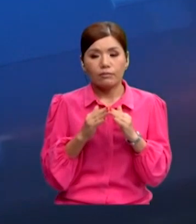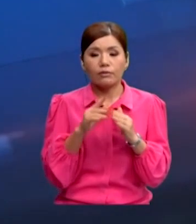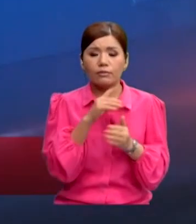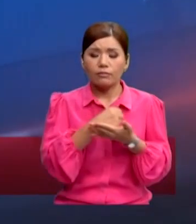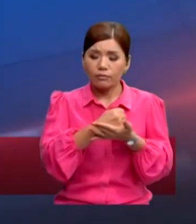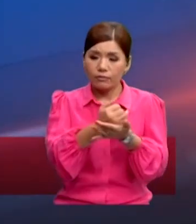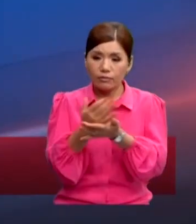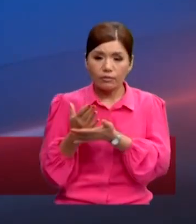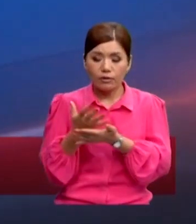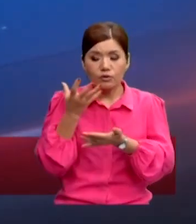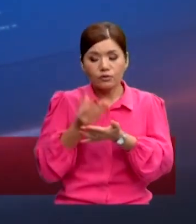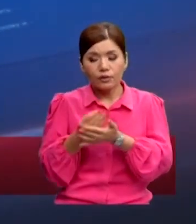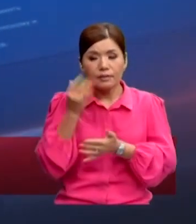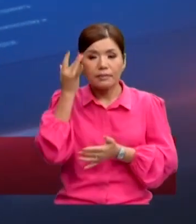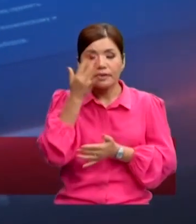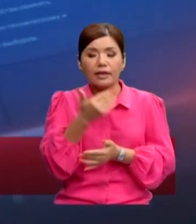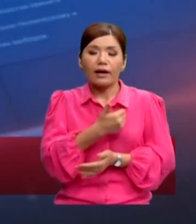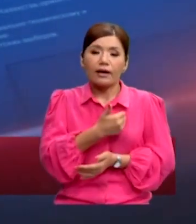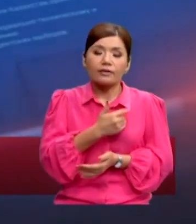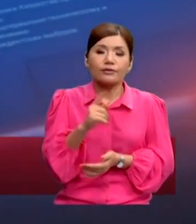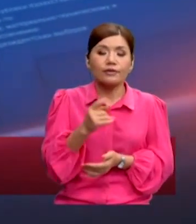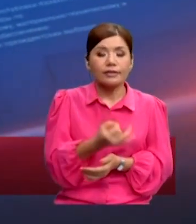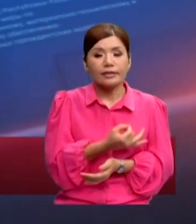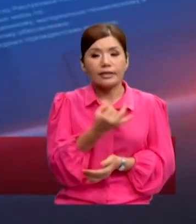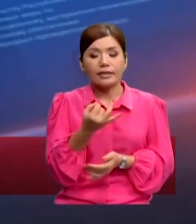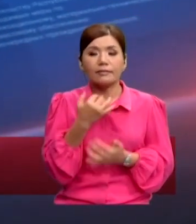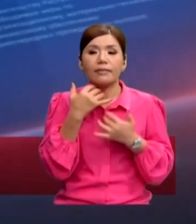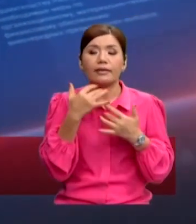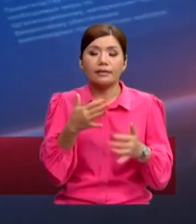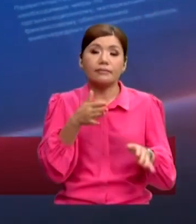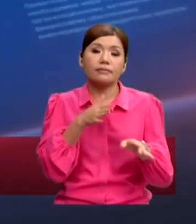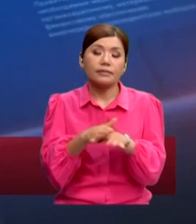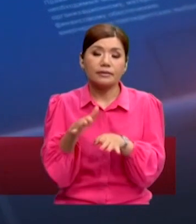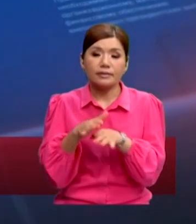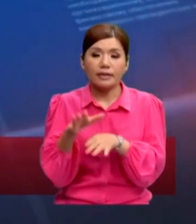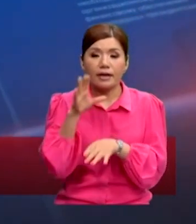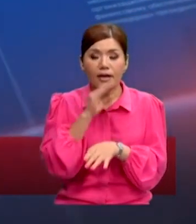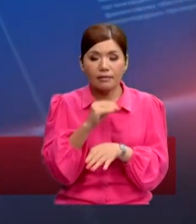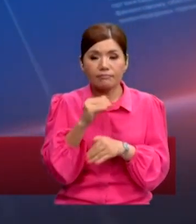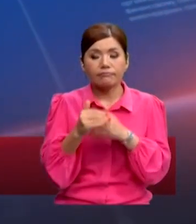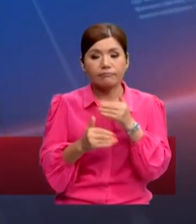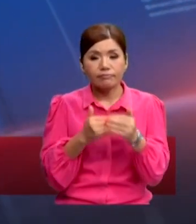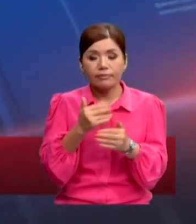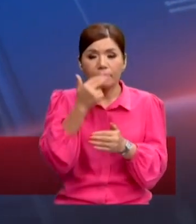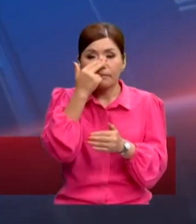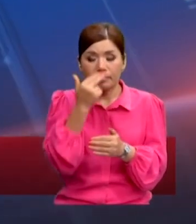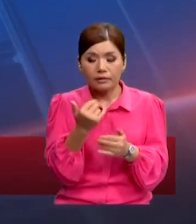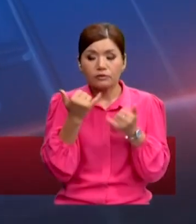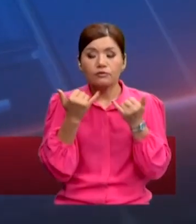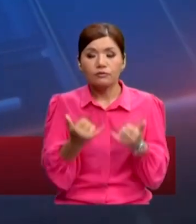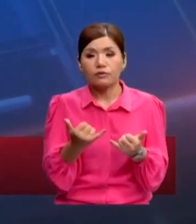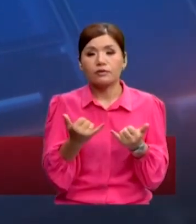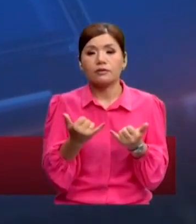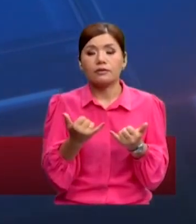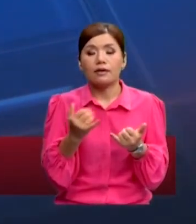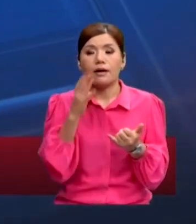возможности реализовать все свои желания, интересы, потребности, социализироваться в обществе и уже сегодня